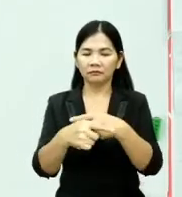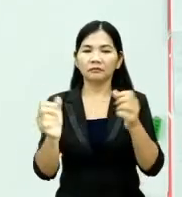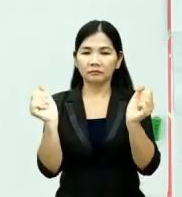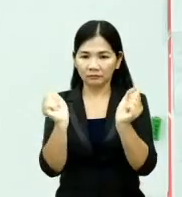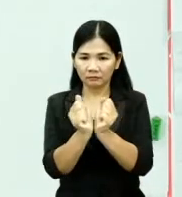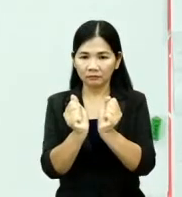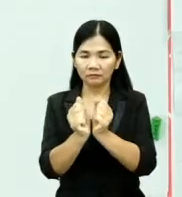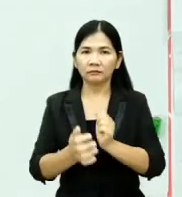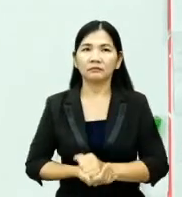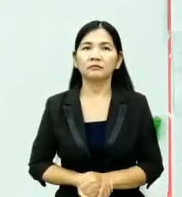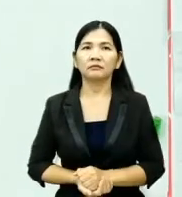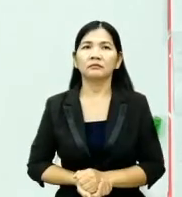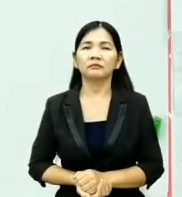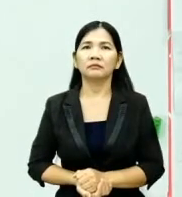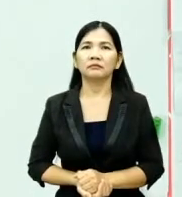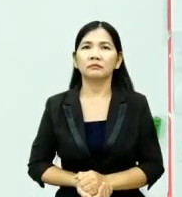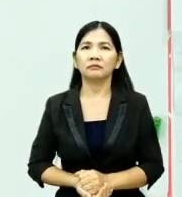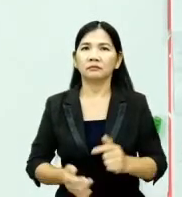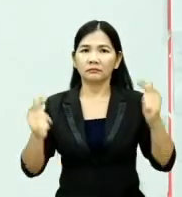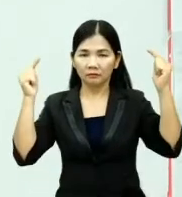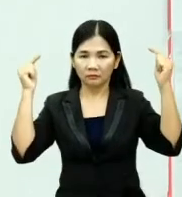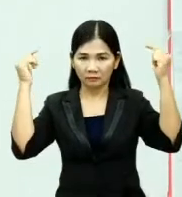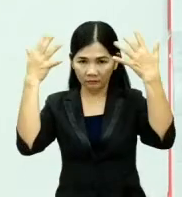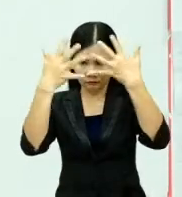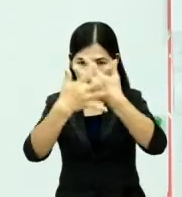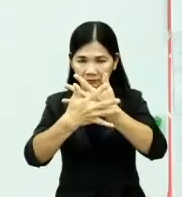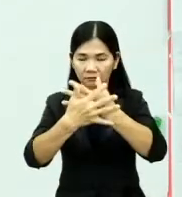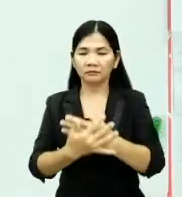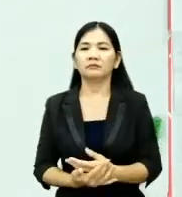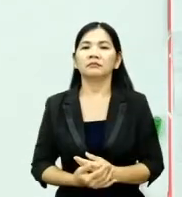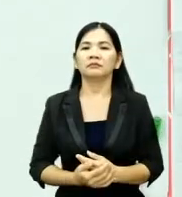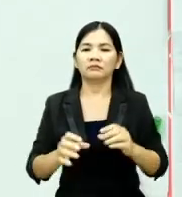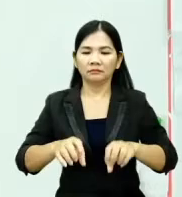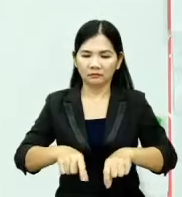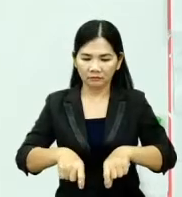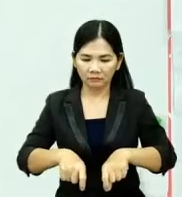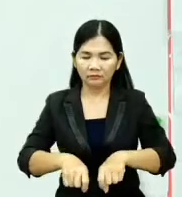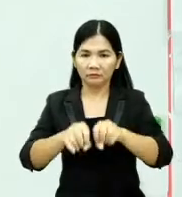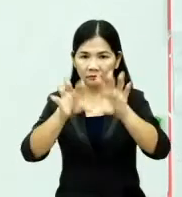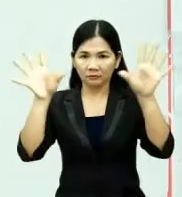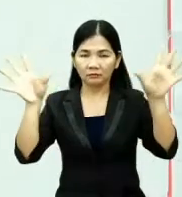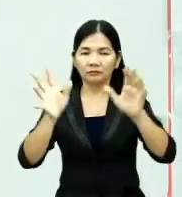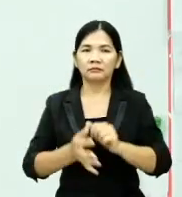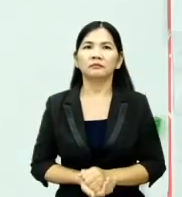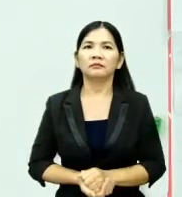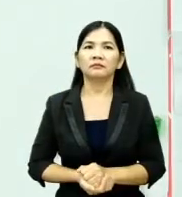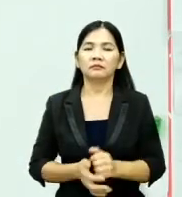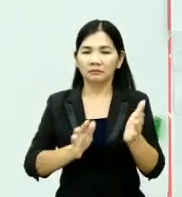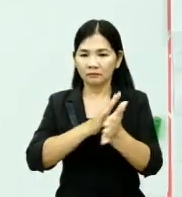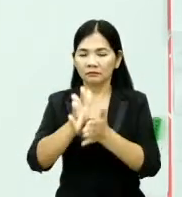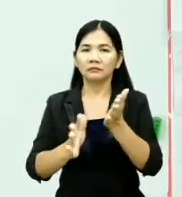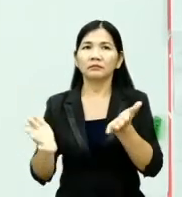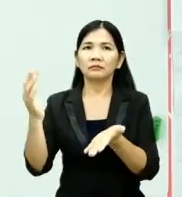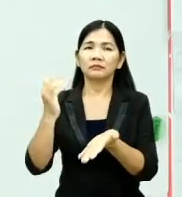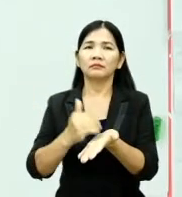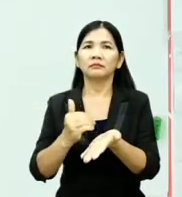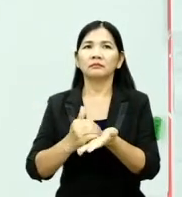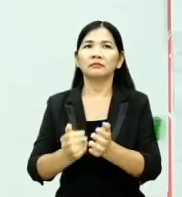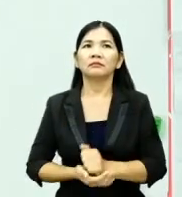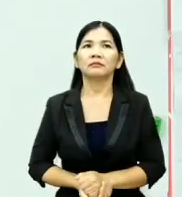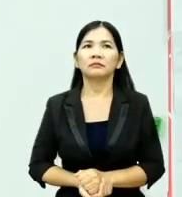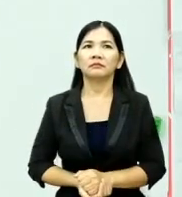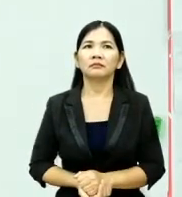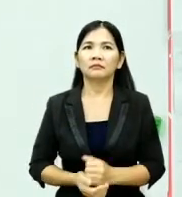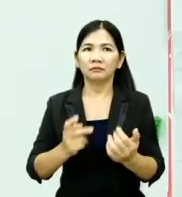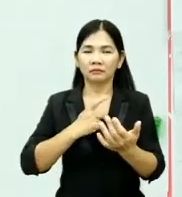tổ ngờ ngất ngờ ngờ tôi nâng plus vàng chà con ăn một đồng tiền là con